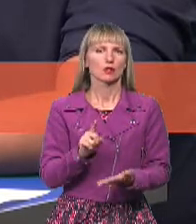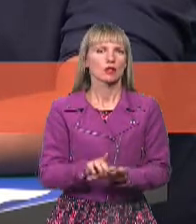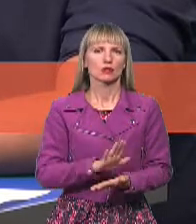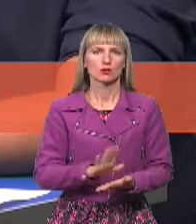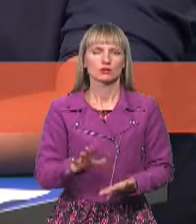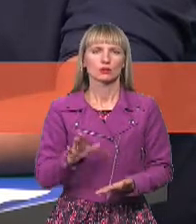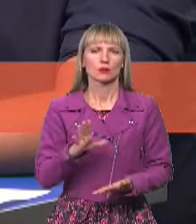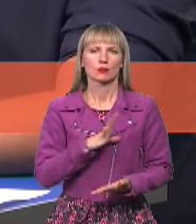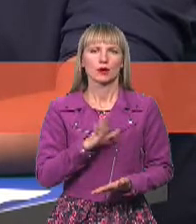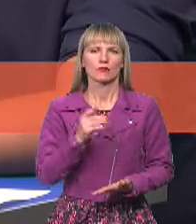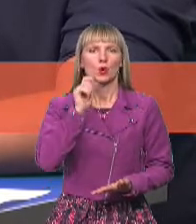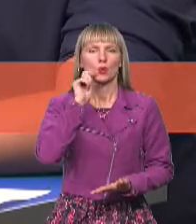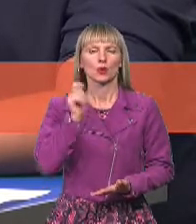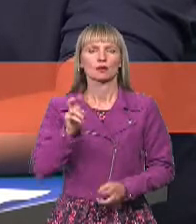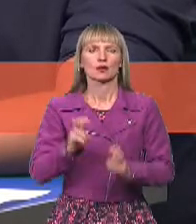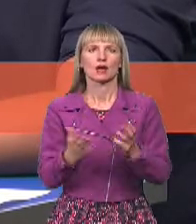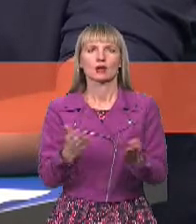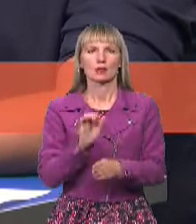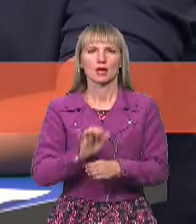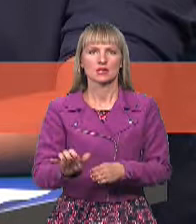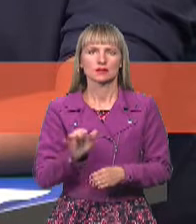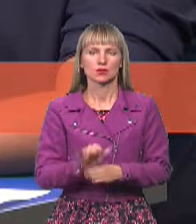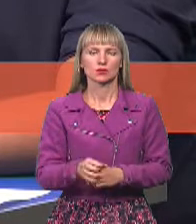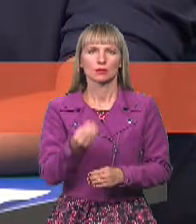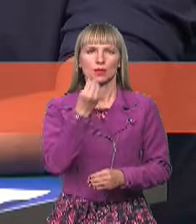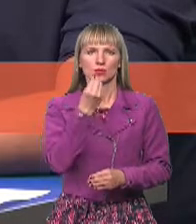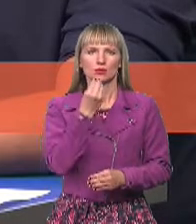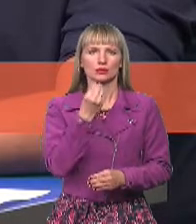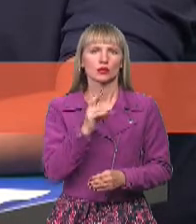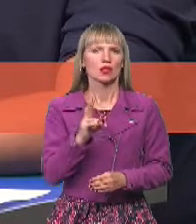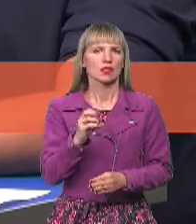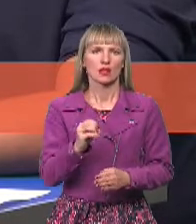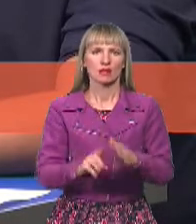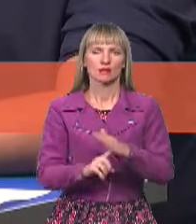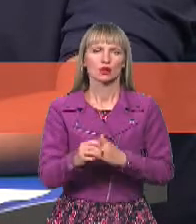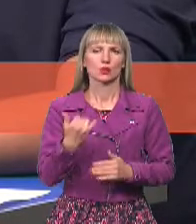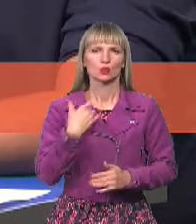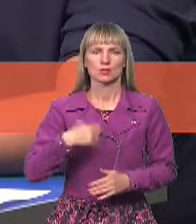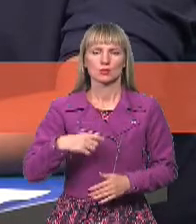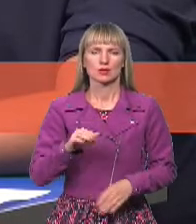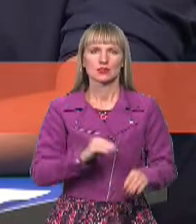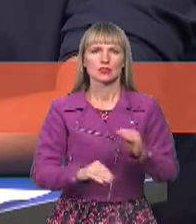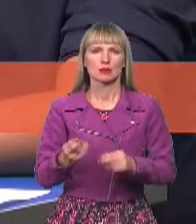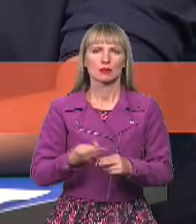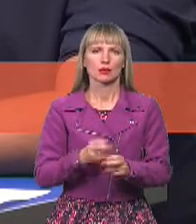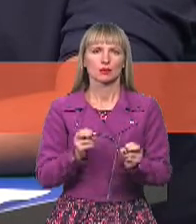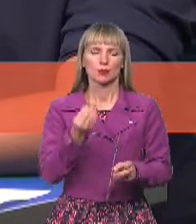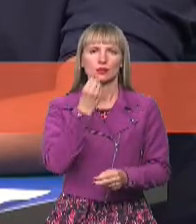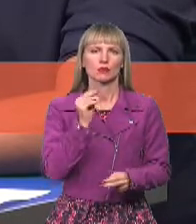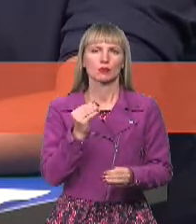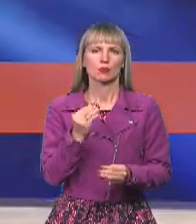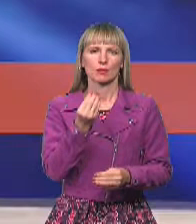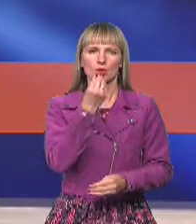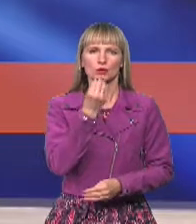в Украине предприятий, которые производят продукцию, не внедрив у себя систему безопасности пищевых